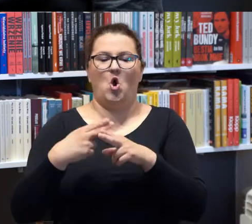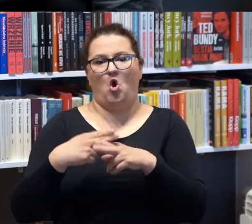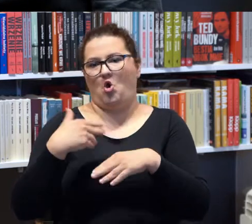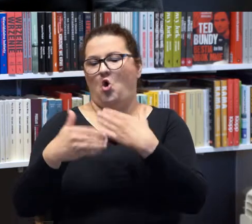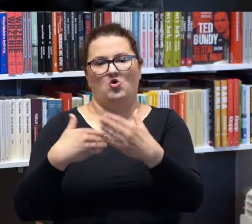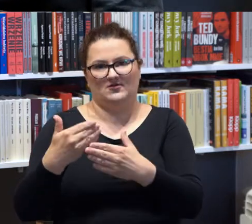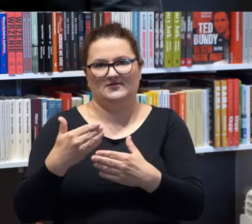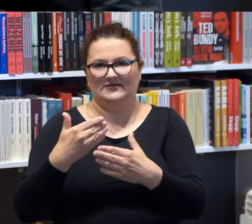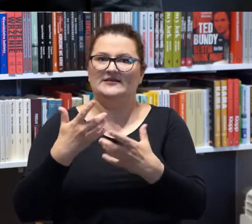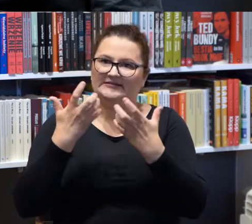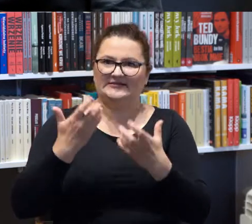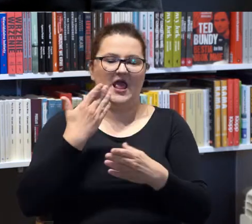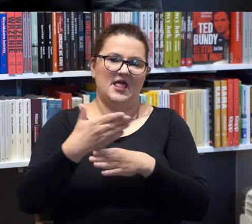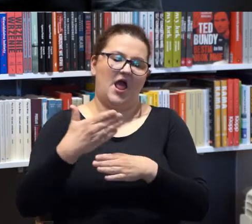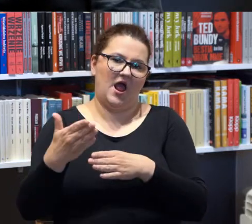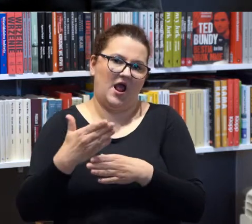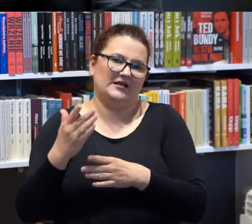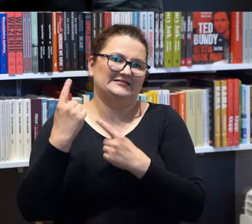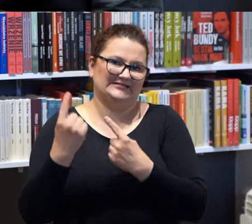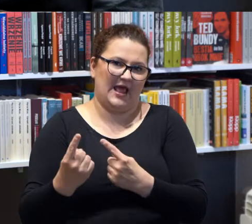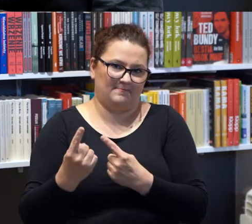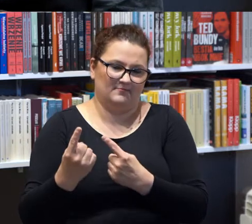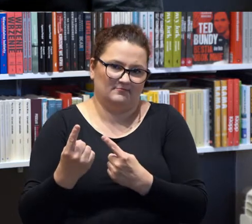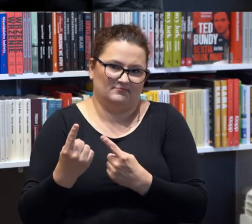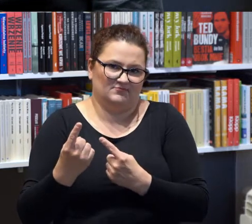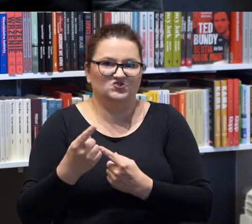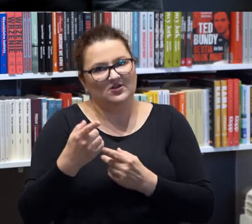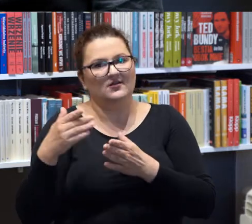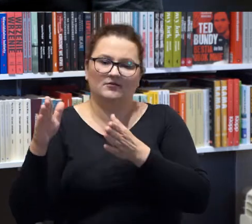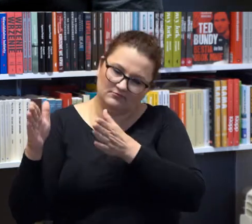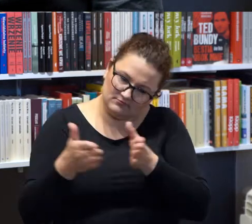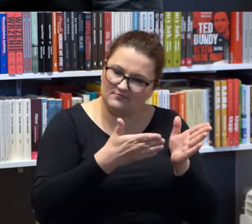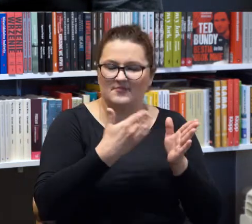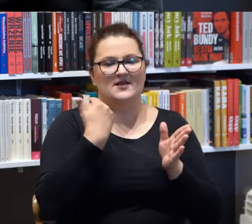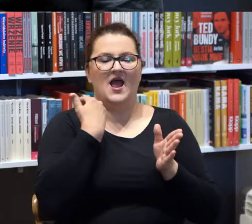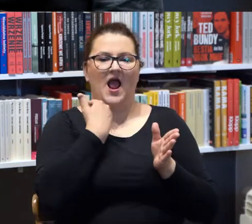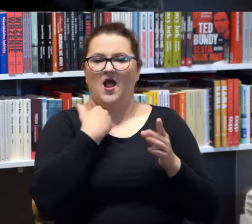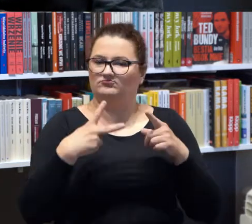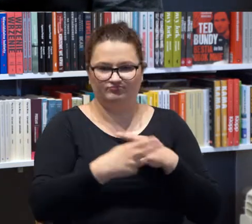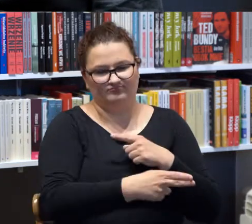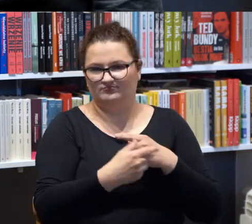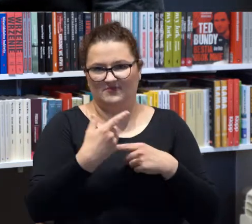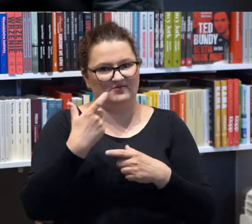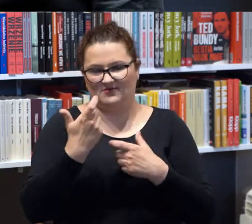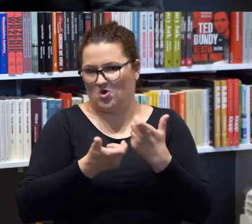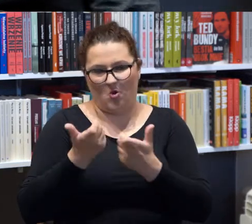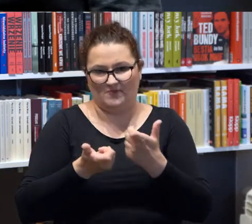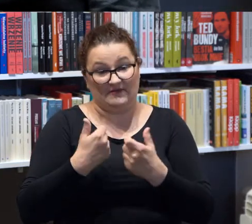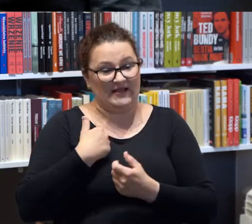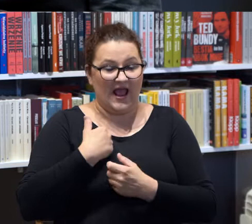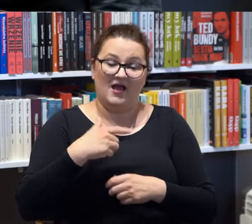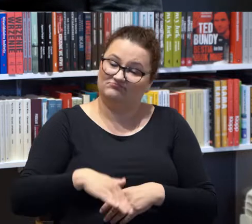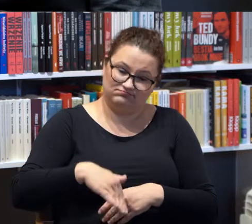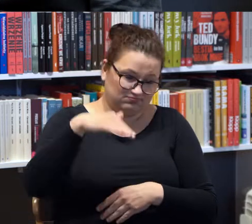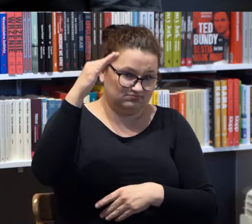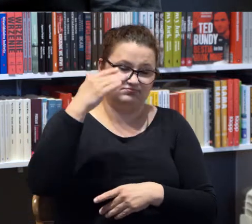że z nim pozostaną. Innymi słowy, jakby nie wybrały nie picia. Ja zresztą całe życie miałam do swojego ojca o to pretensje i